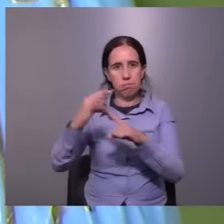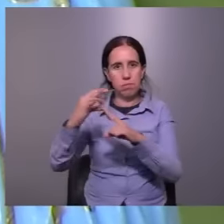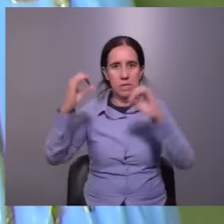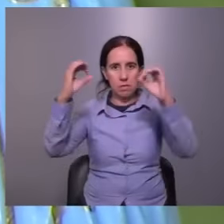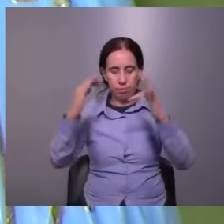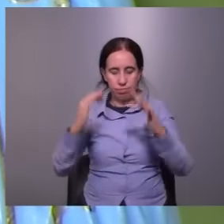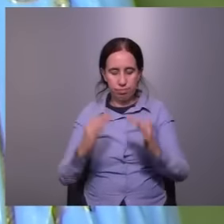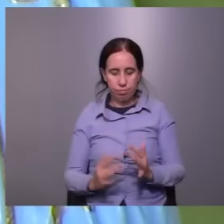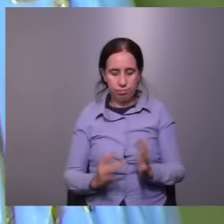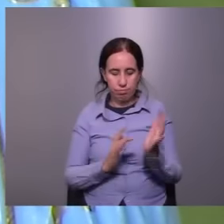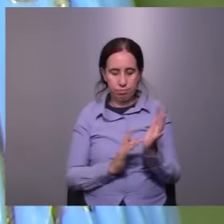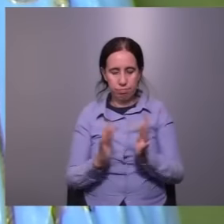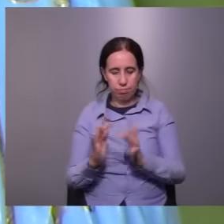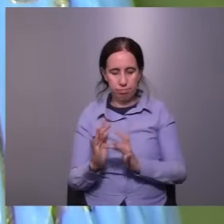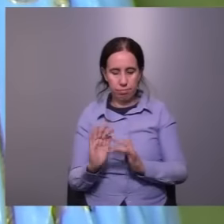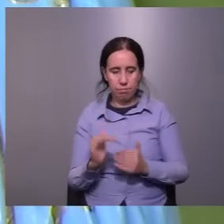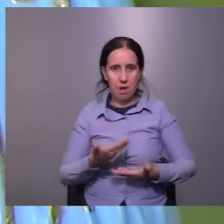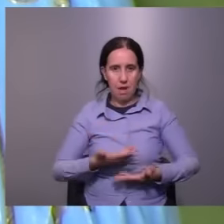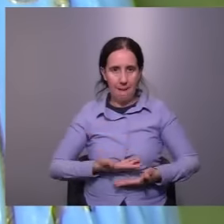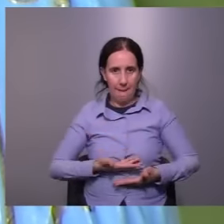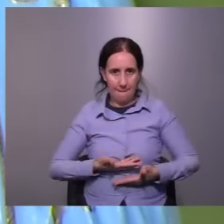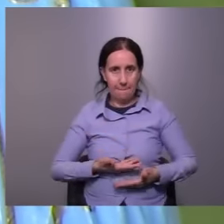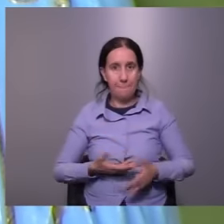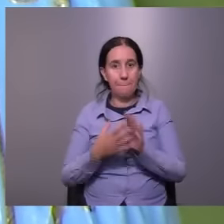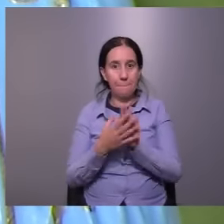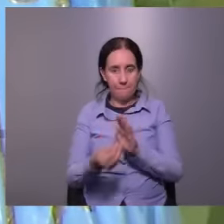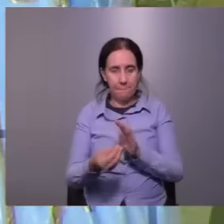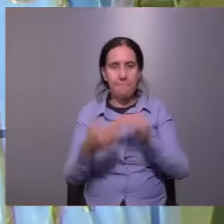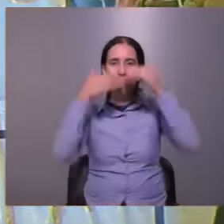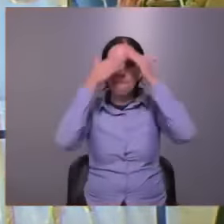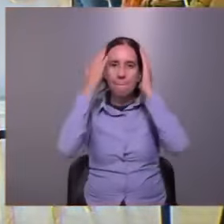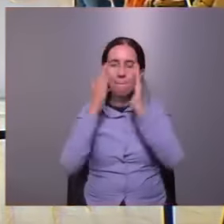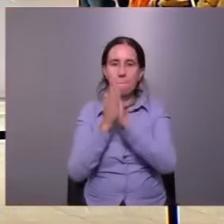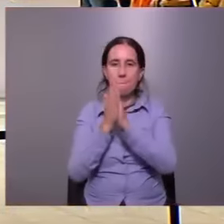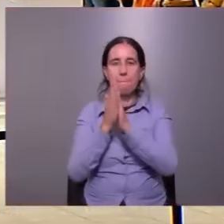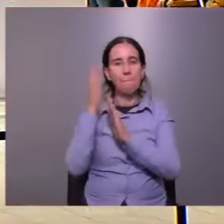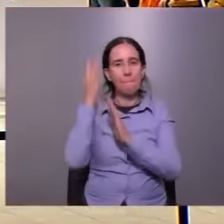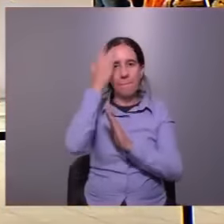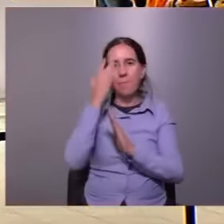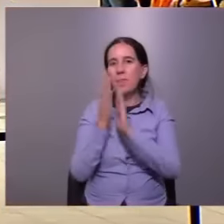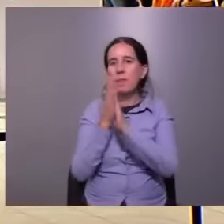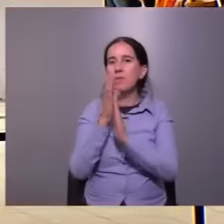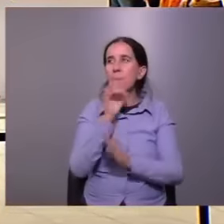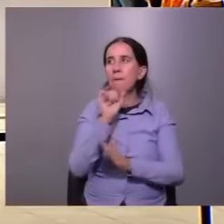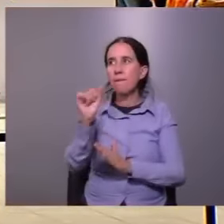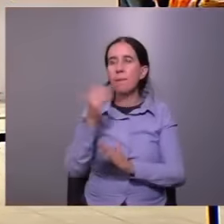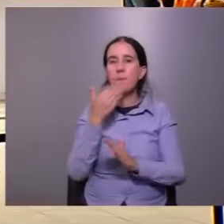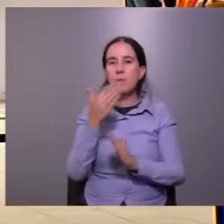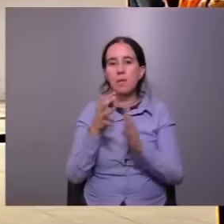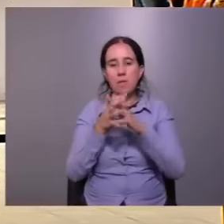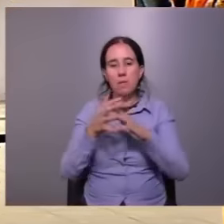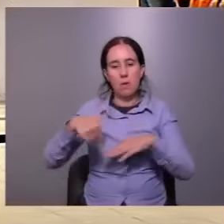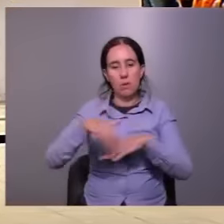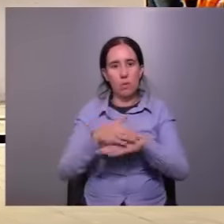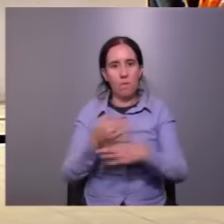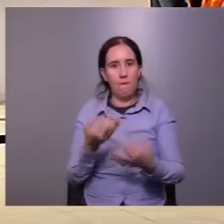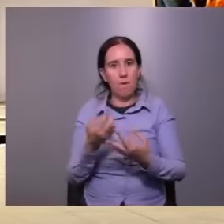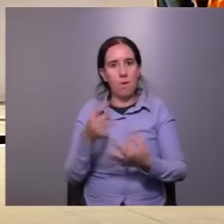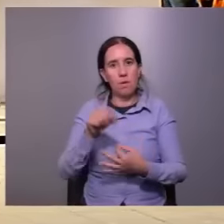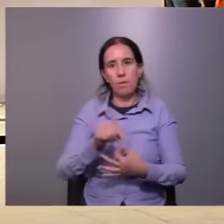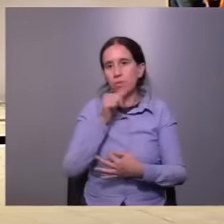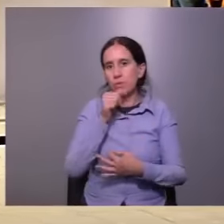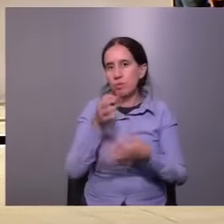Ave Maria, piena di grazia, il Signore è con te. Tu sei benedetta fra le donne e benedetto è il frutto del